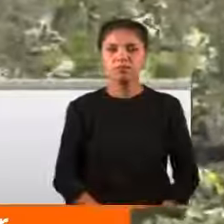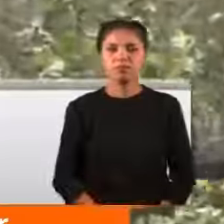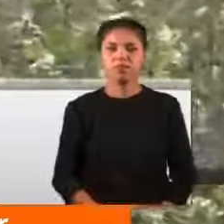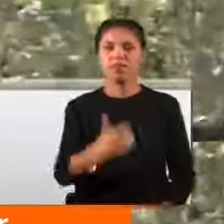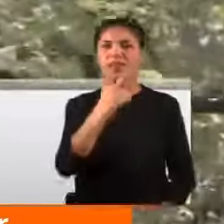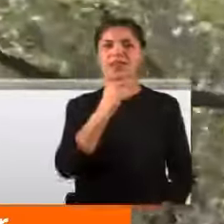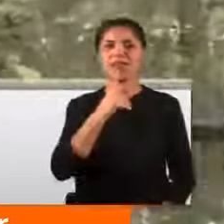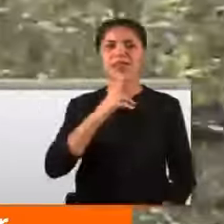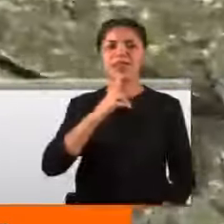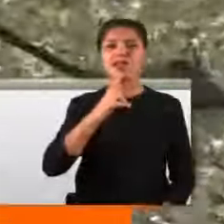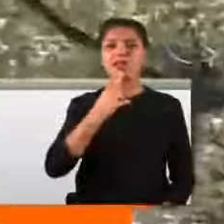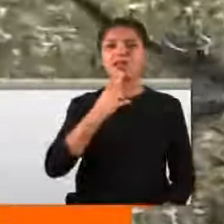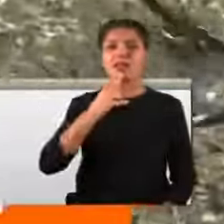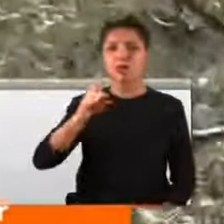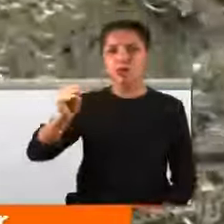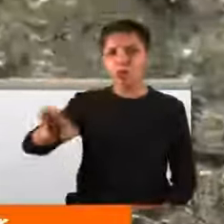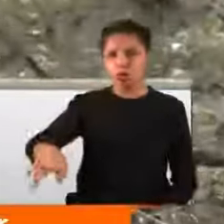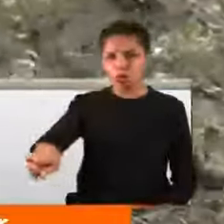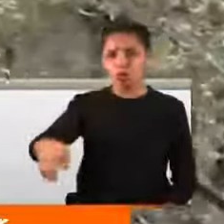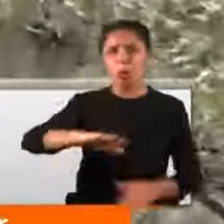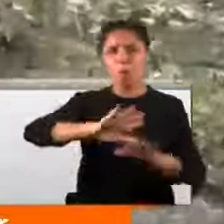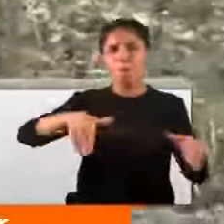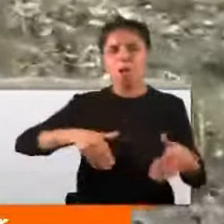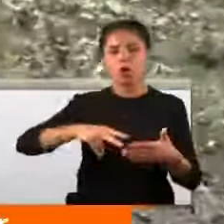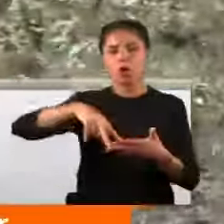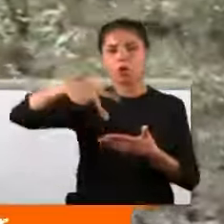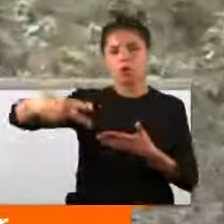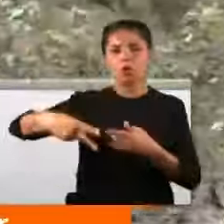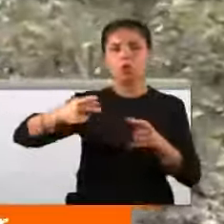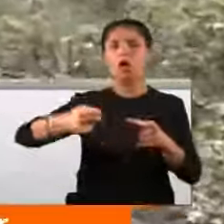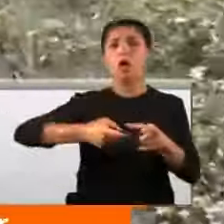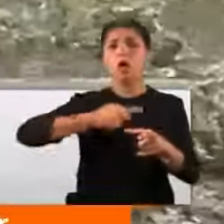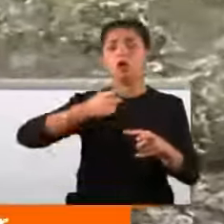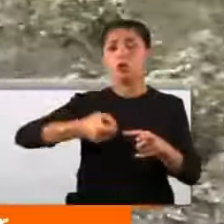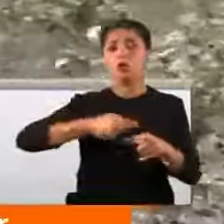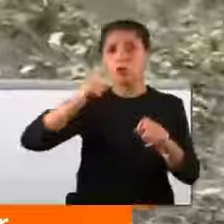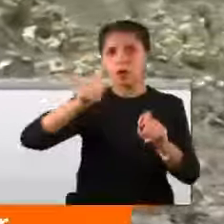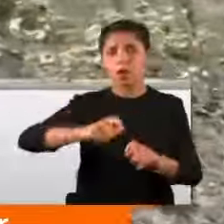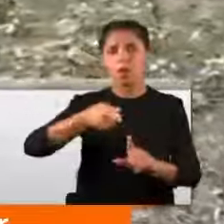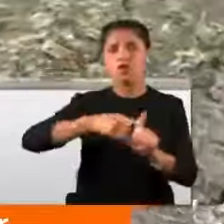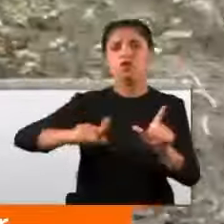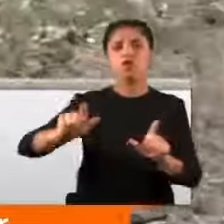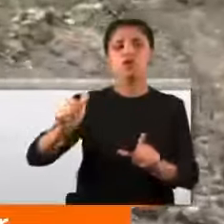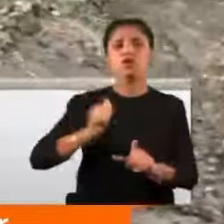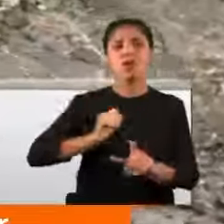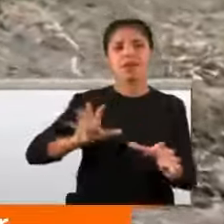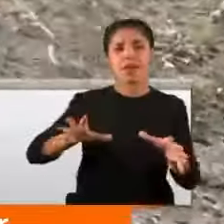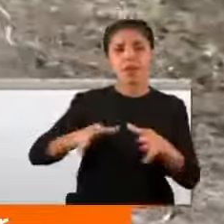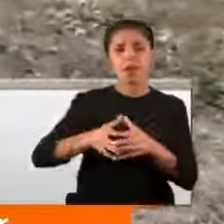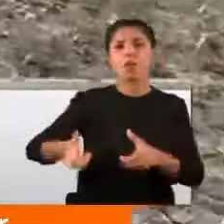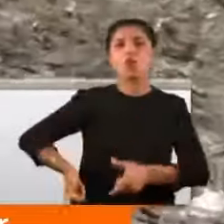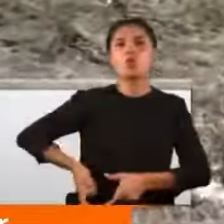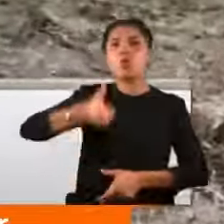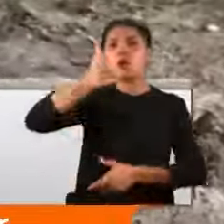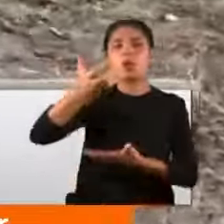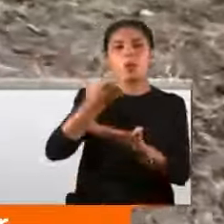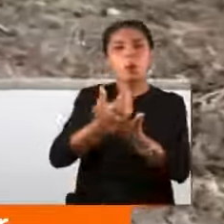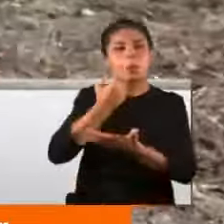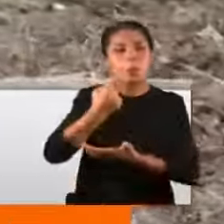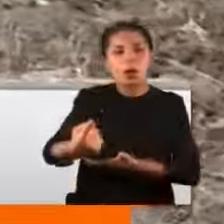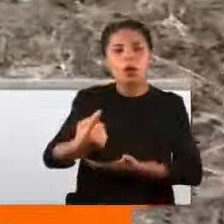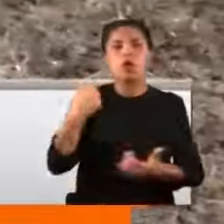İki yaşındaki kızın balkondan düşmesini araştıran jandarma ekipleri bulmuş oldukları güvenlik kamerası kayıtlarında üvey babaannenin